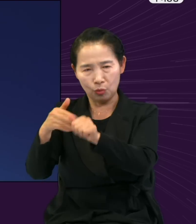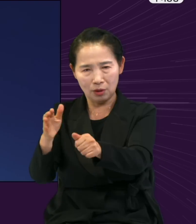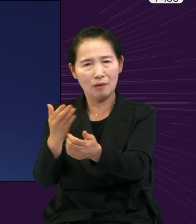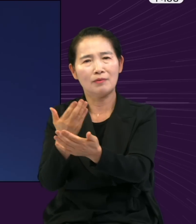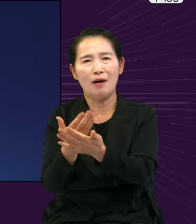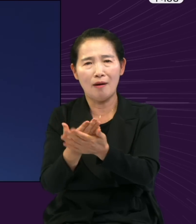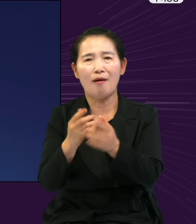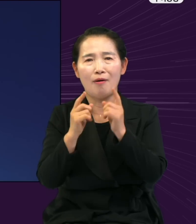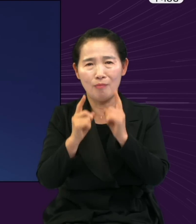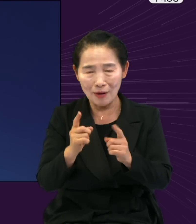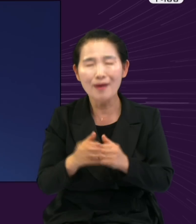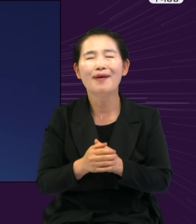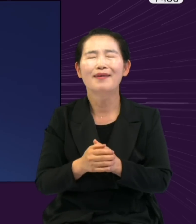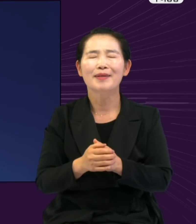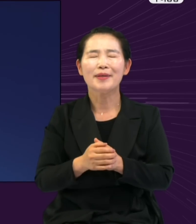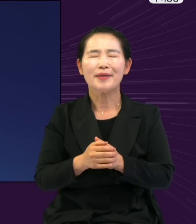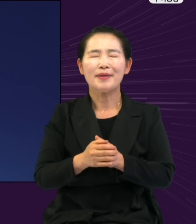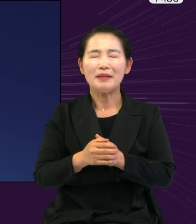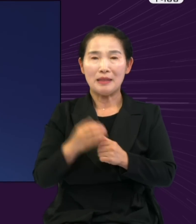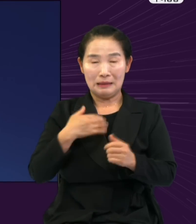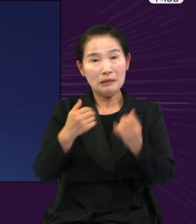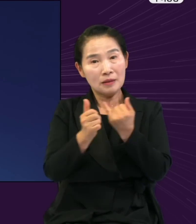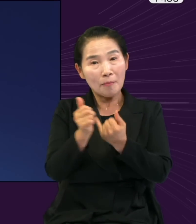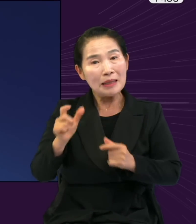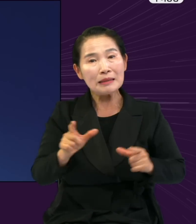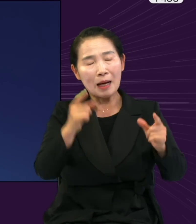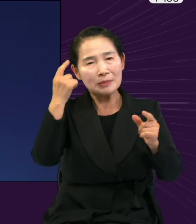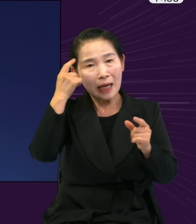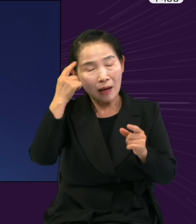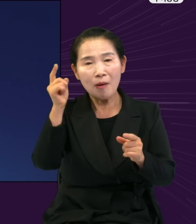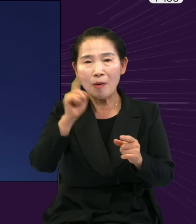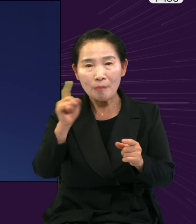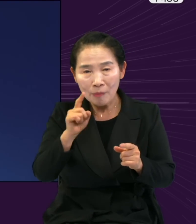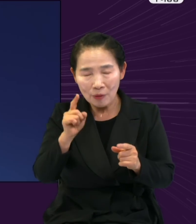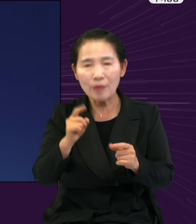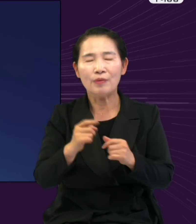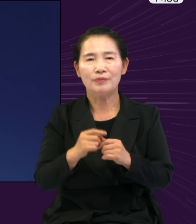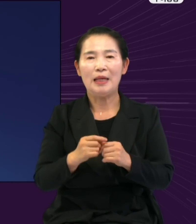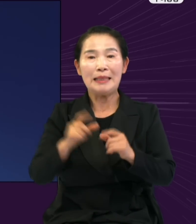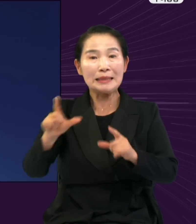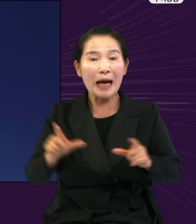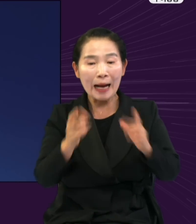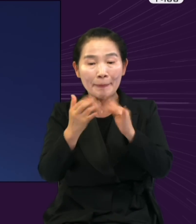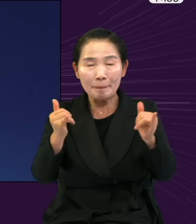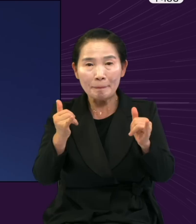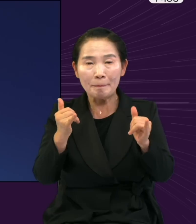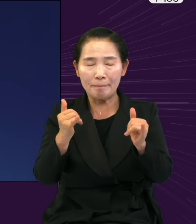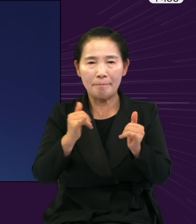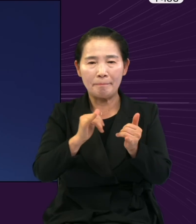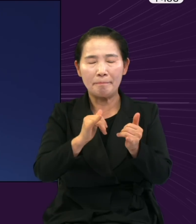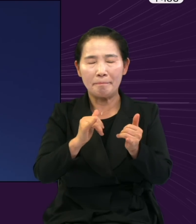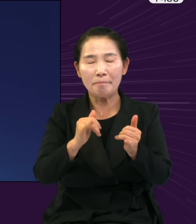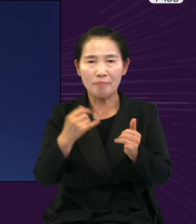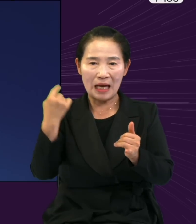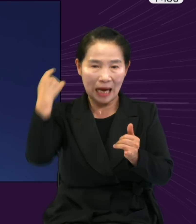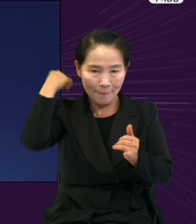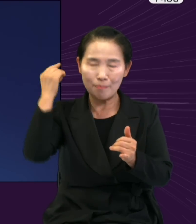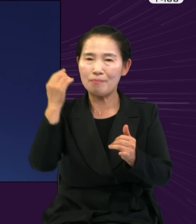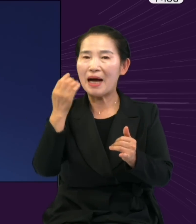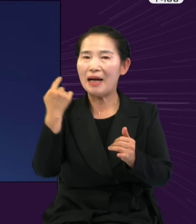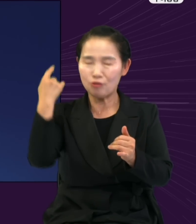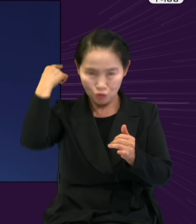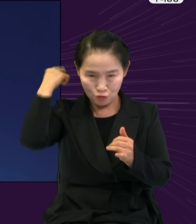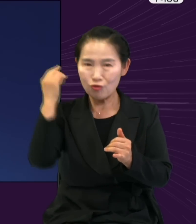뒤가 같기를 원한 사람이었거든요. 하나님 앞에 사역자로 살면서 변질되지 않기를, 늘 처음 그 마음으로